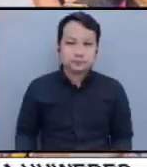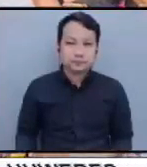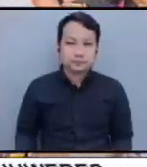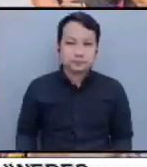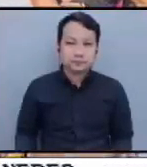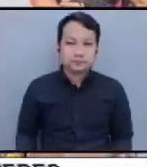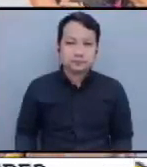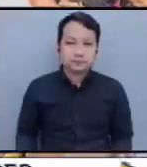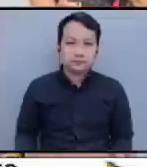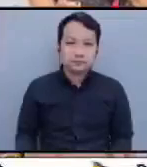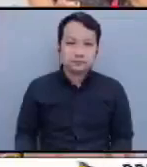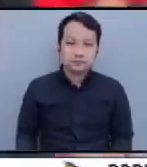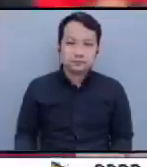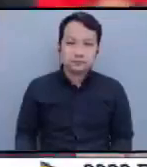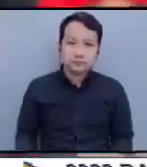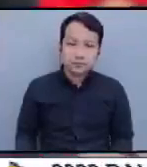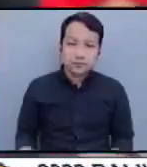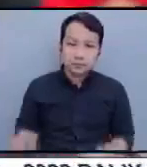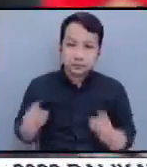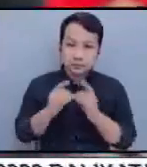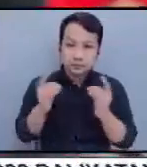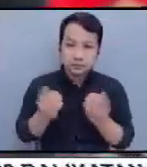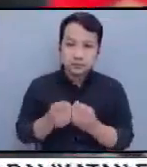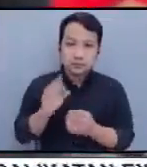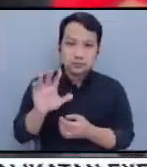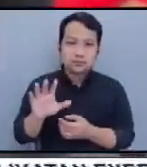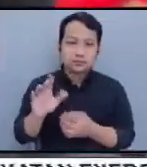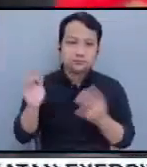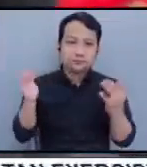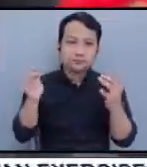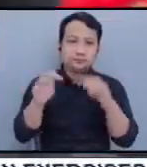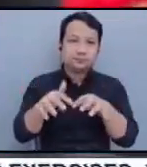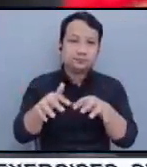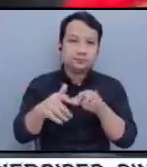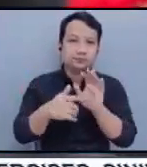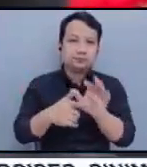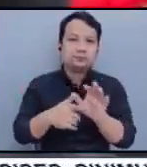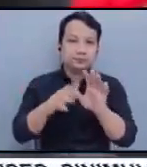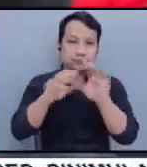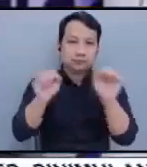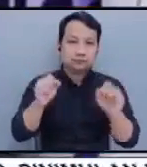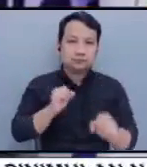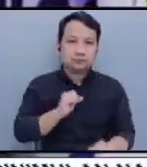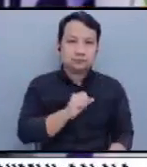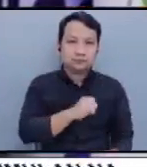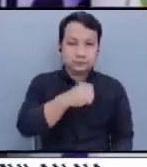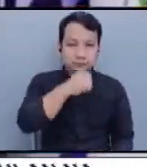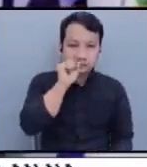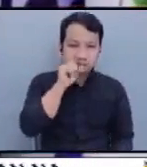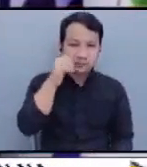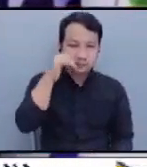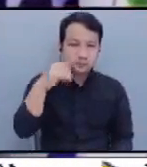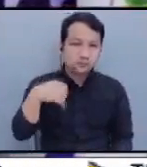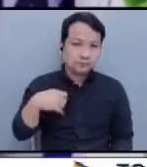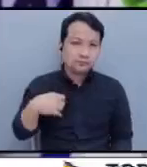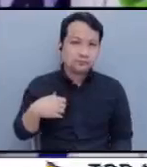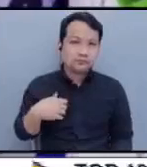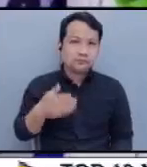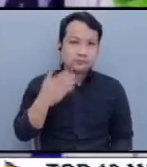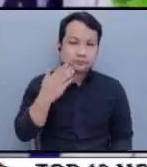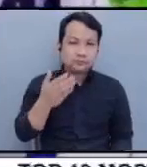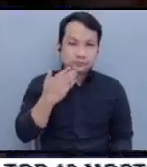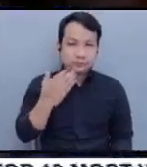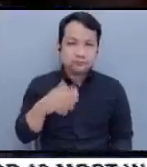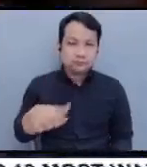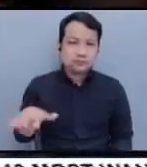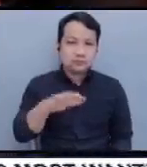Mga residente sa District 5 sa Maynila ang sinuyo ni Presidential Candidate Senator Manny Pacquiao kahapon. Nagpasalamat si Pacquiao